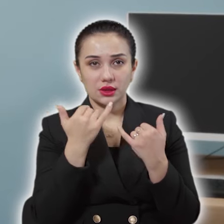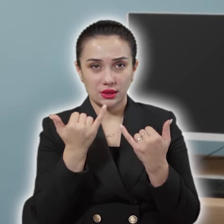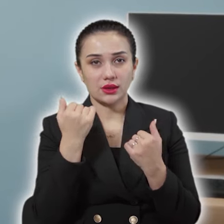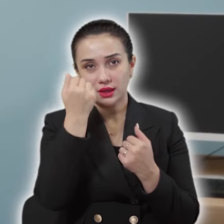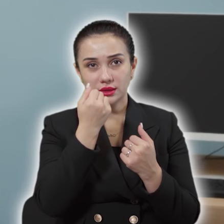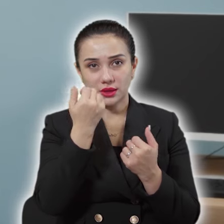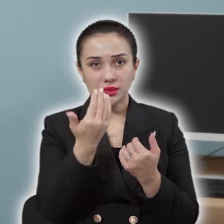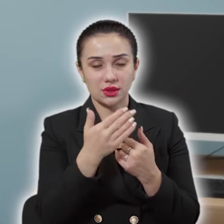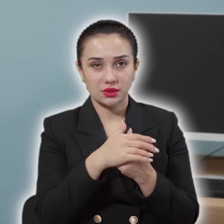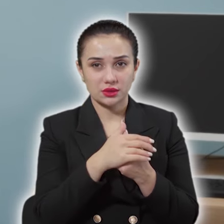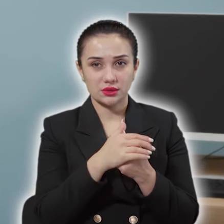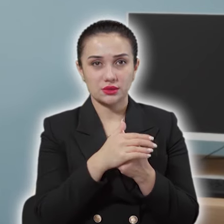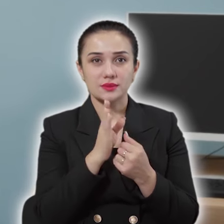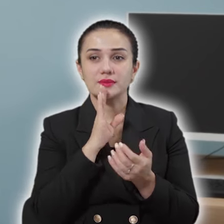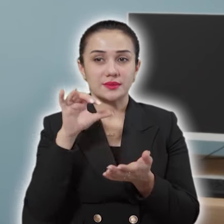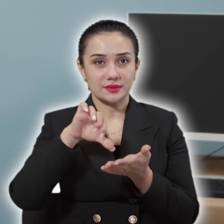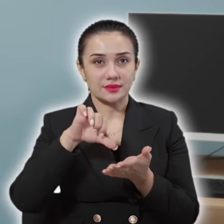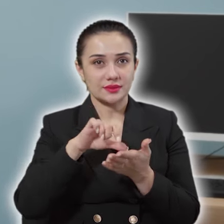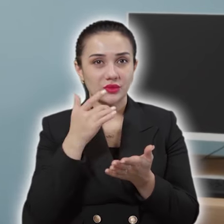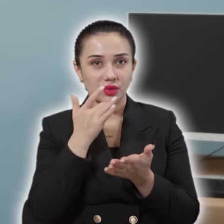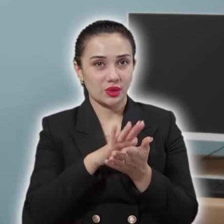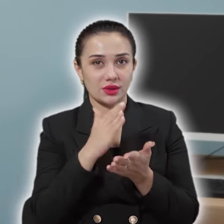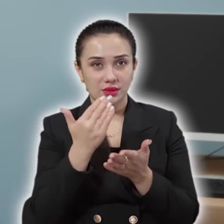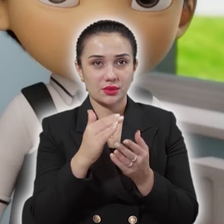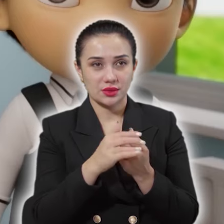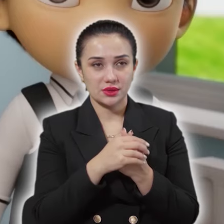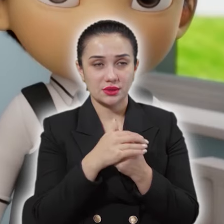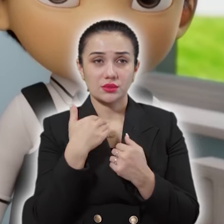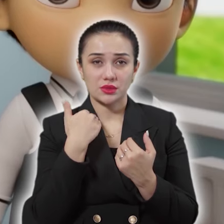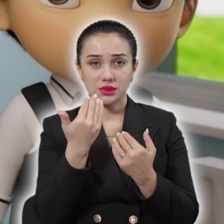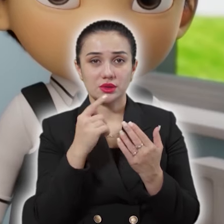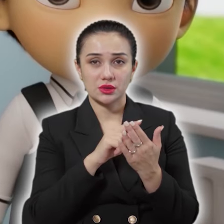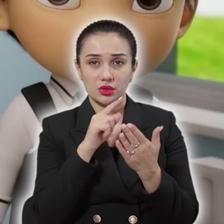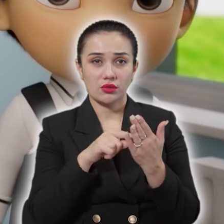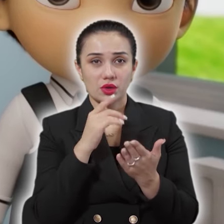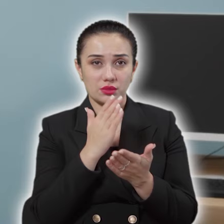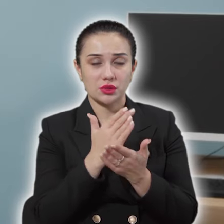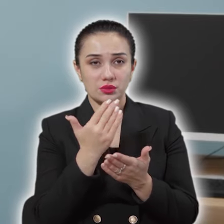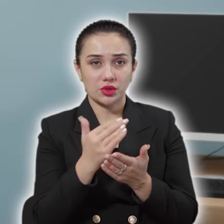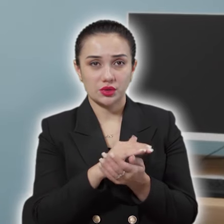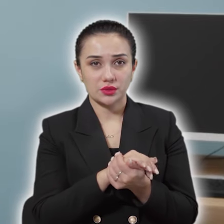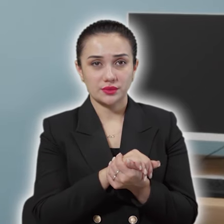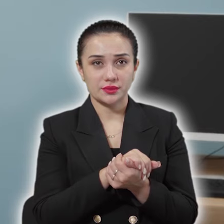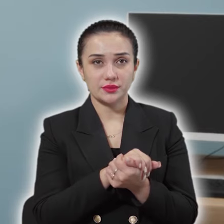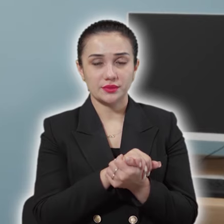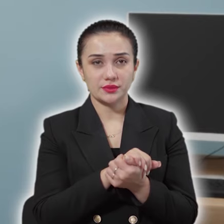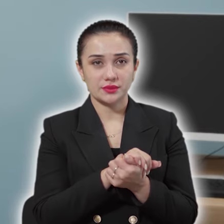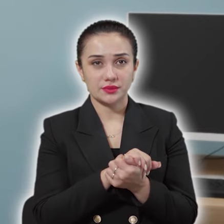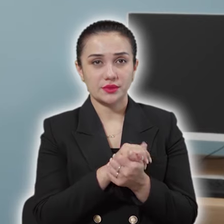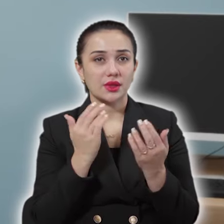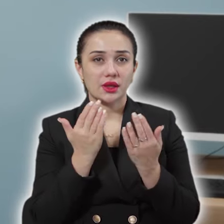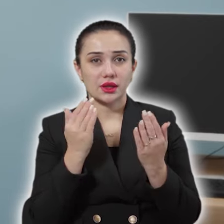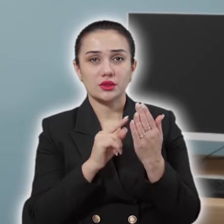Endi artaman-da. Namuncha qizlarni oldida uyaltirmasang. Bizni senga savolimiz bor.